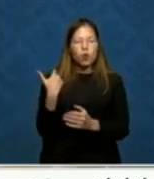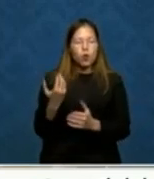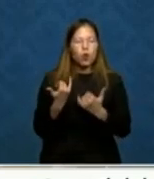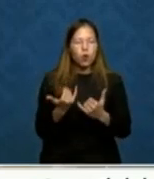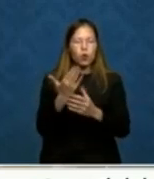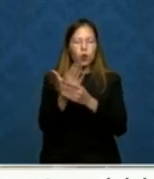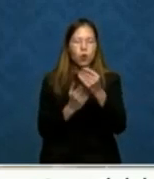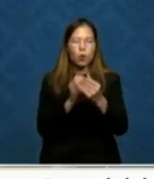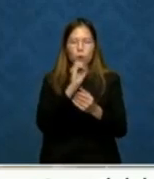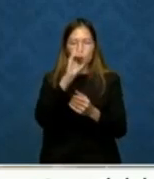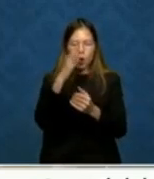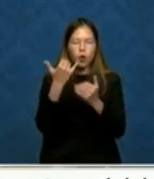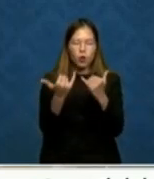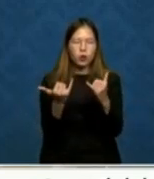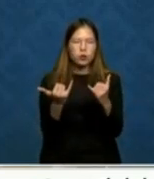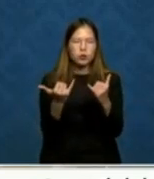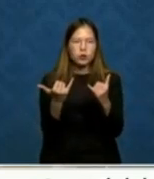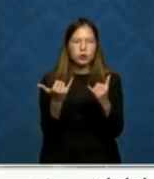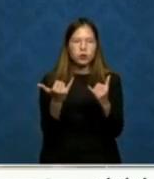แห่งนี้ครับว่า